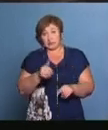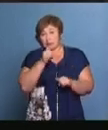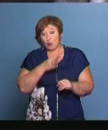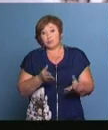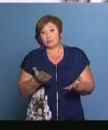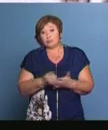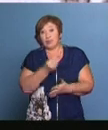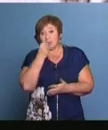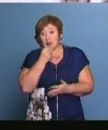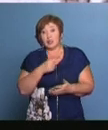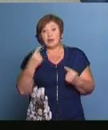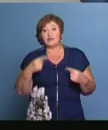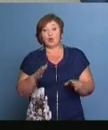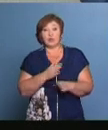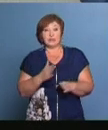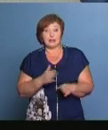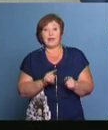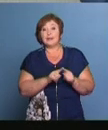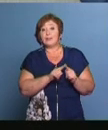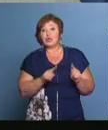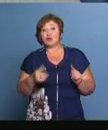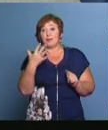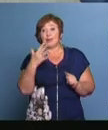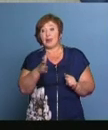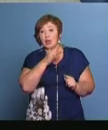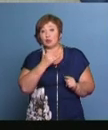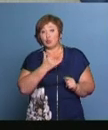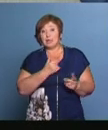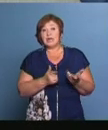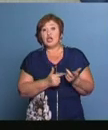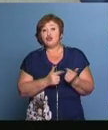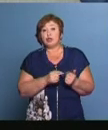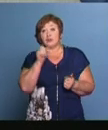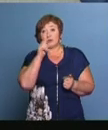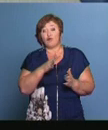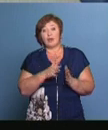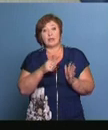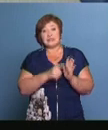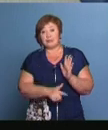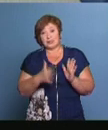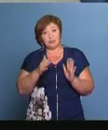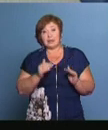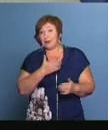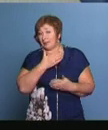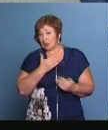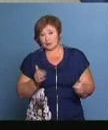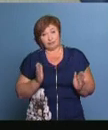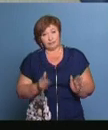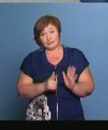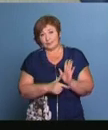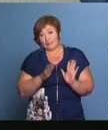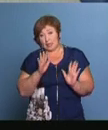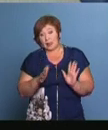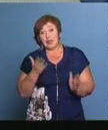питание в естественной среде. На протяжении уже 5 лет у нас численность волка больше 70 особей не поднимается.